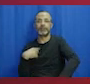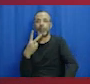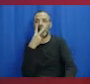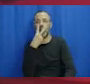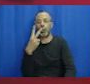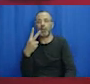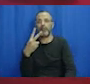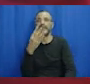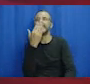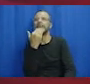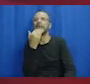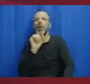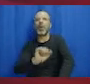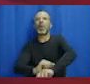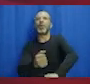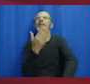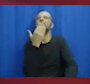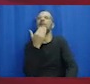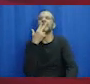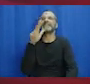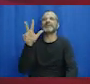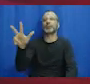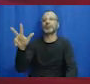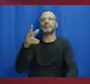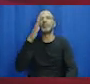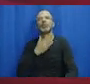انه الاسرائيلي او اليهودي الصهيوني